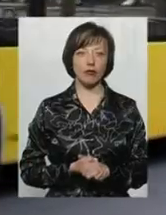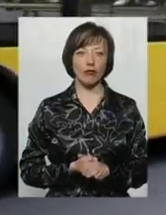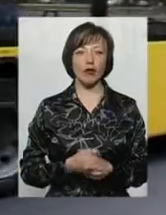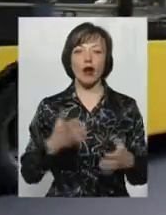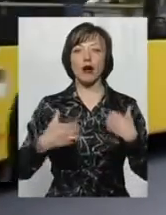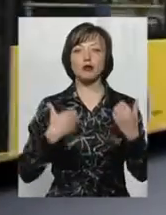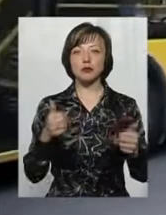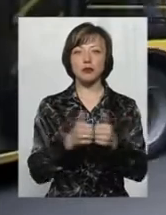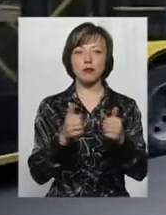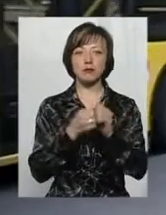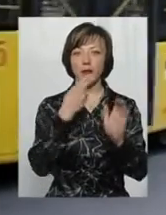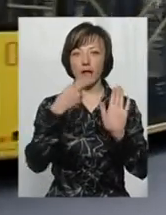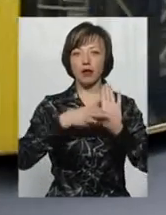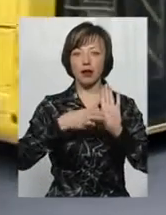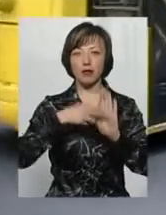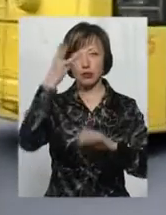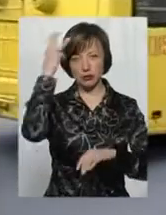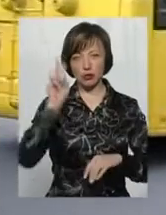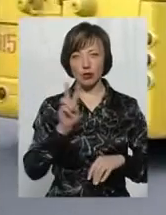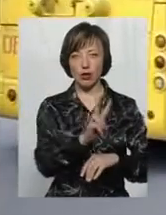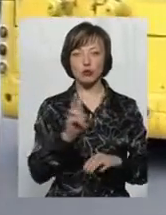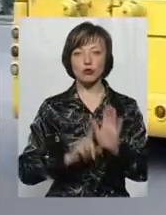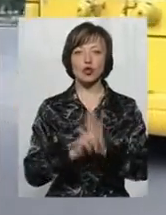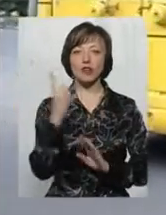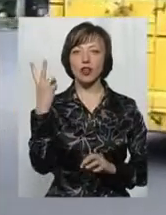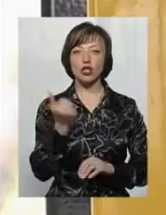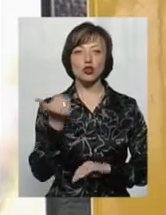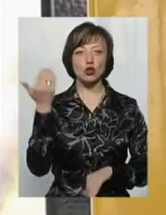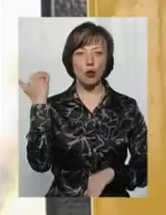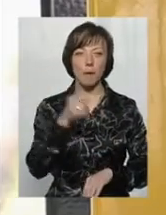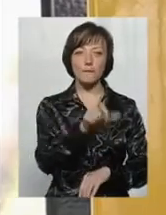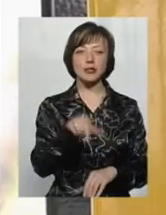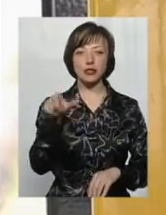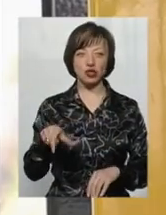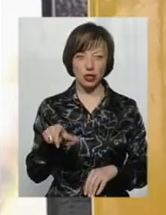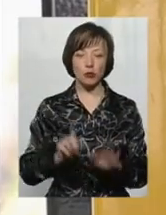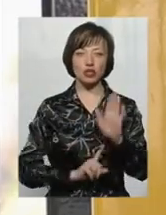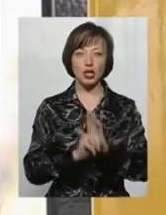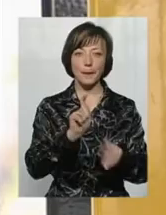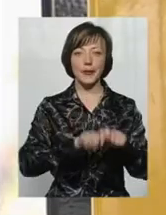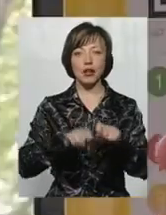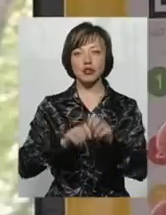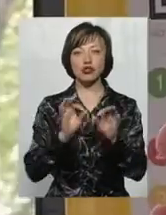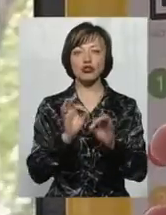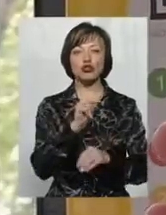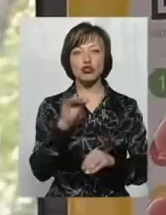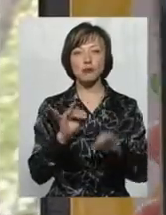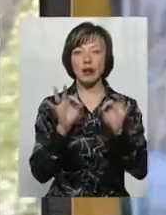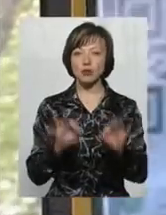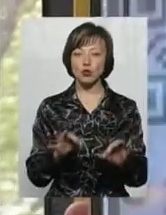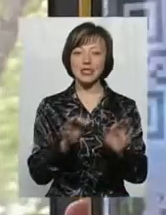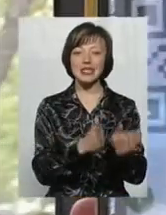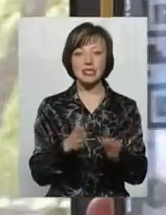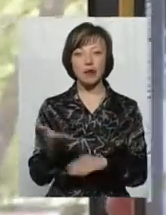Ажіотаж довкола наліпок у хмельницьких тролейбусах розпочався понад два тижні тому. Пасажири рогатих почали перевіряти, чи працює система. Та на той